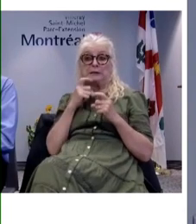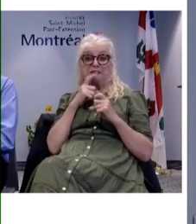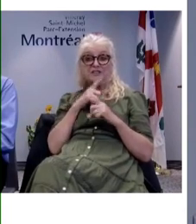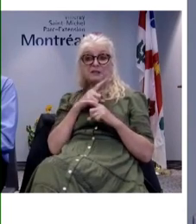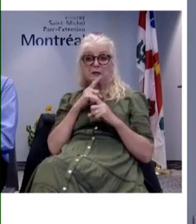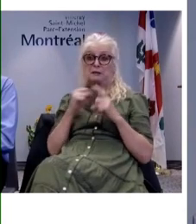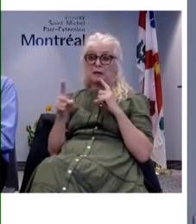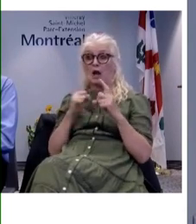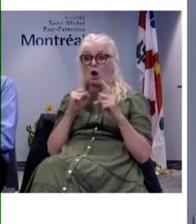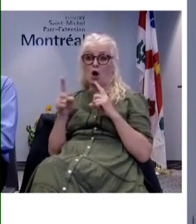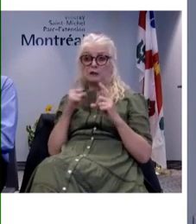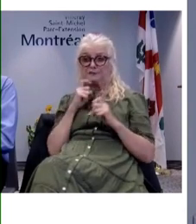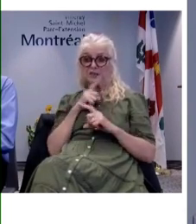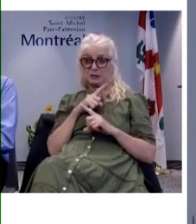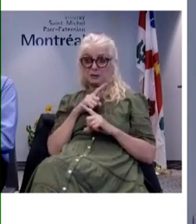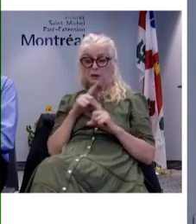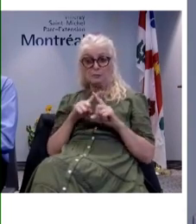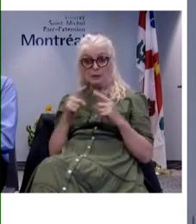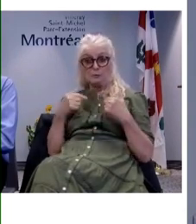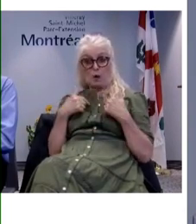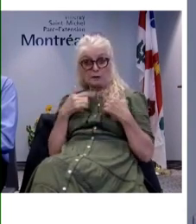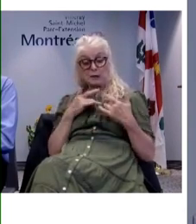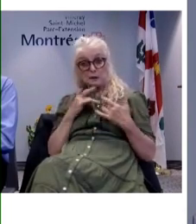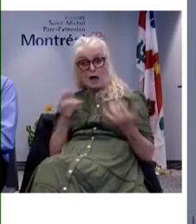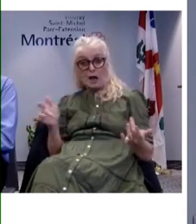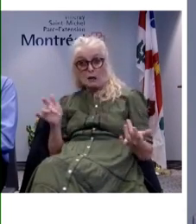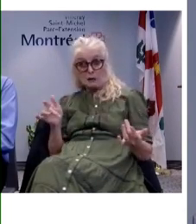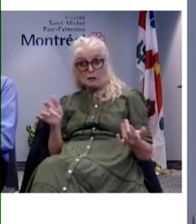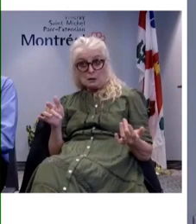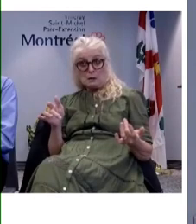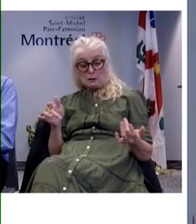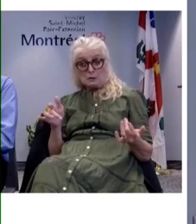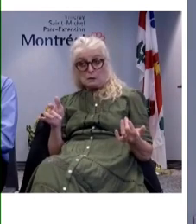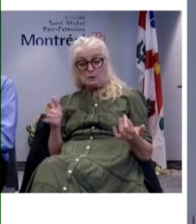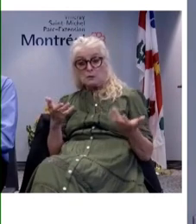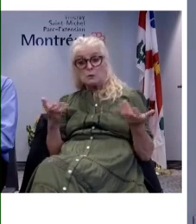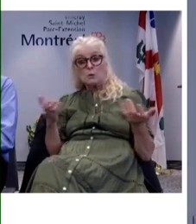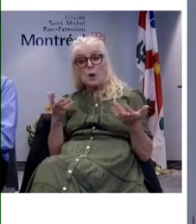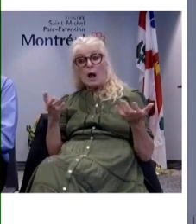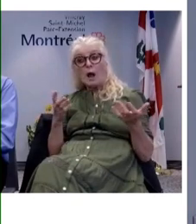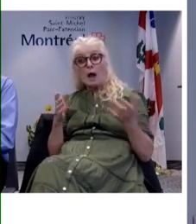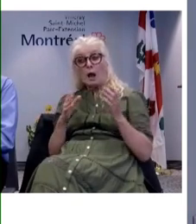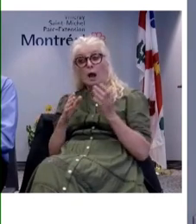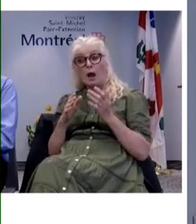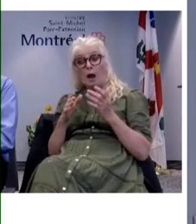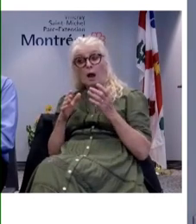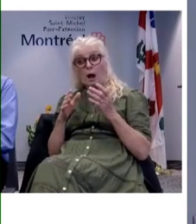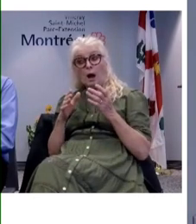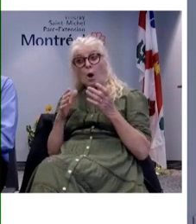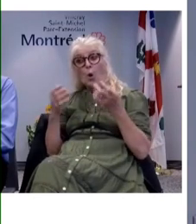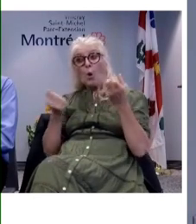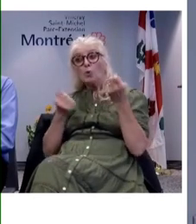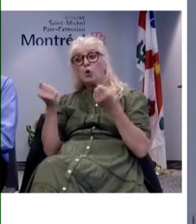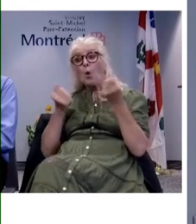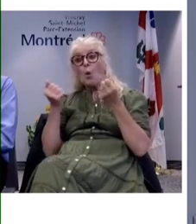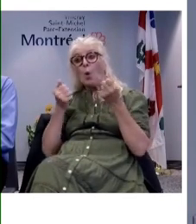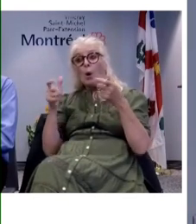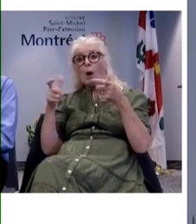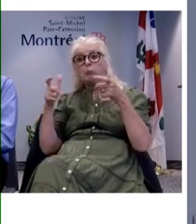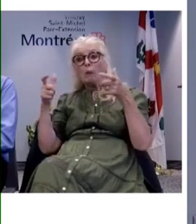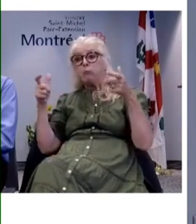dialogues mais ce que je peux vous dire sincèrement c'est que la croissance du parc automobile